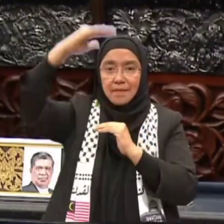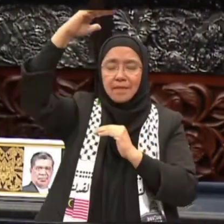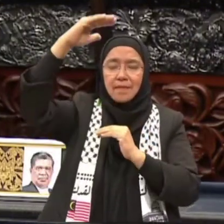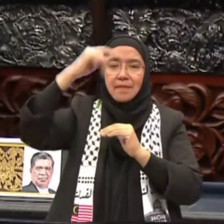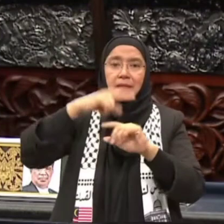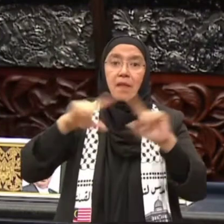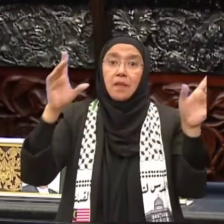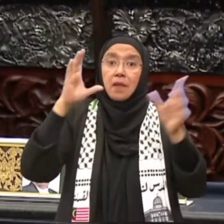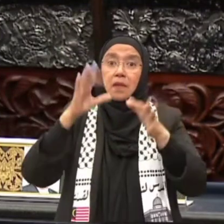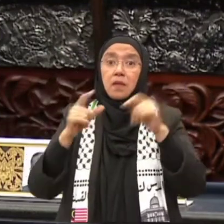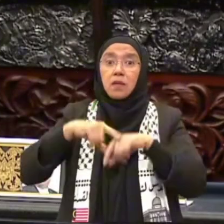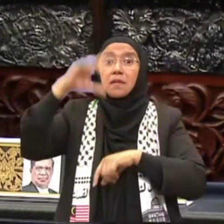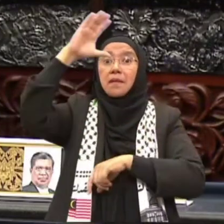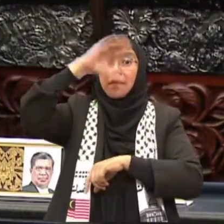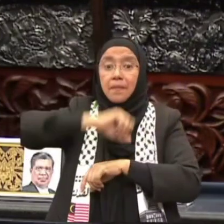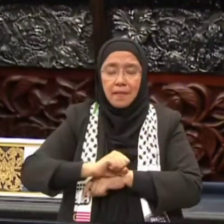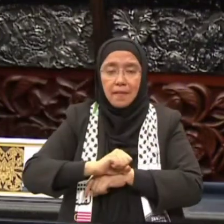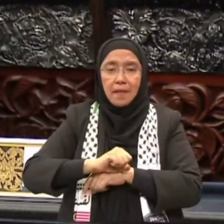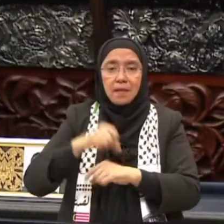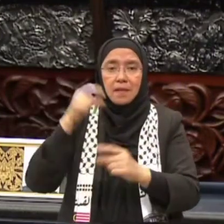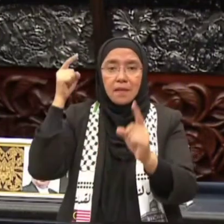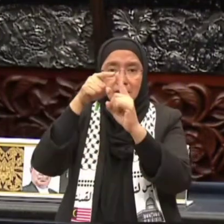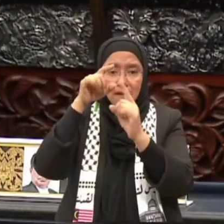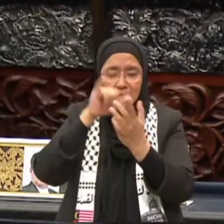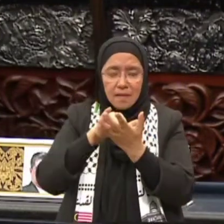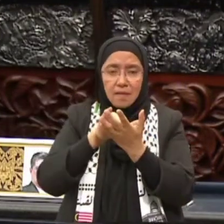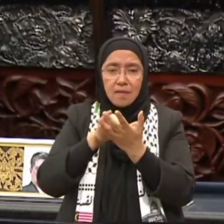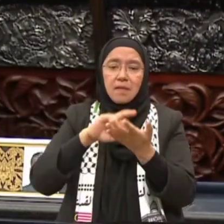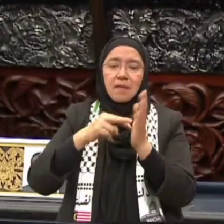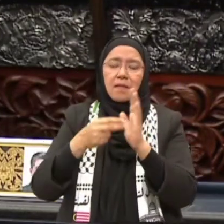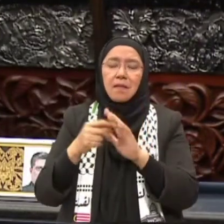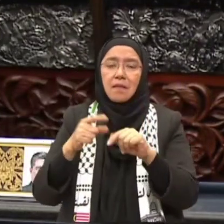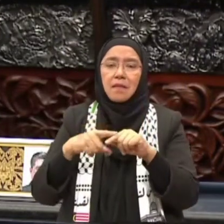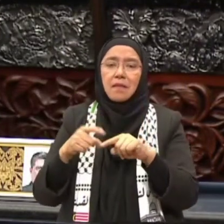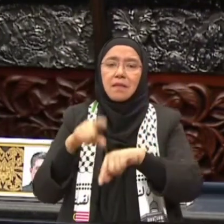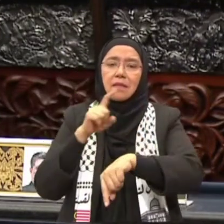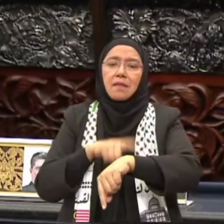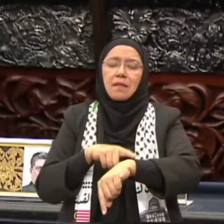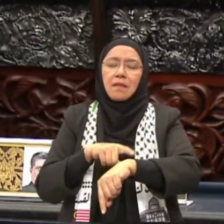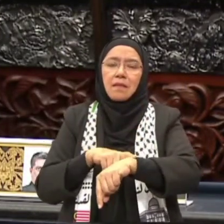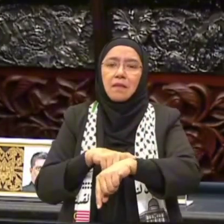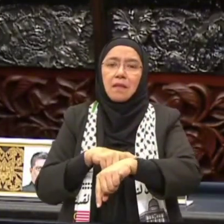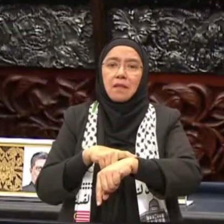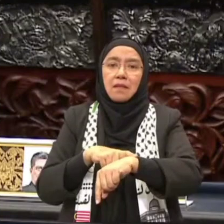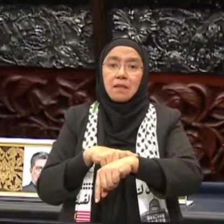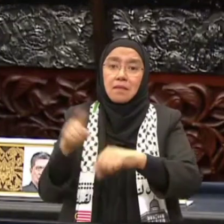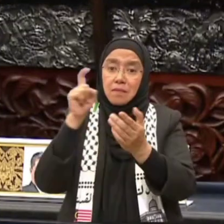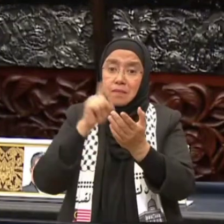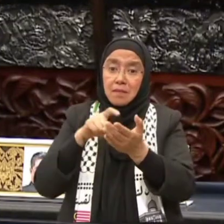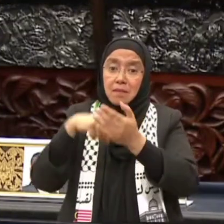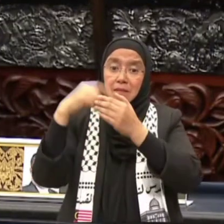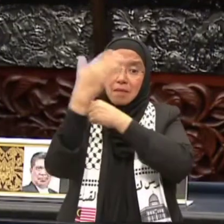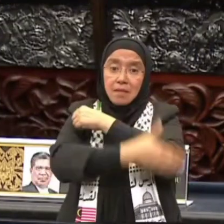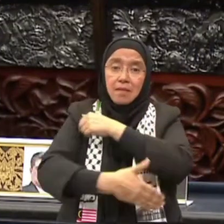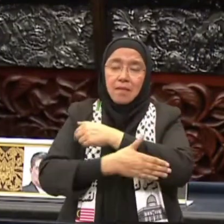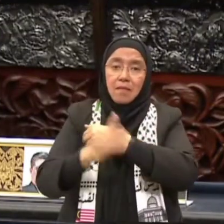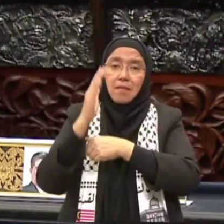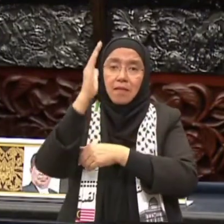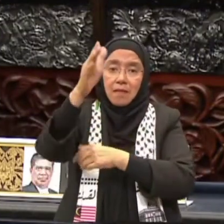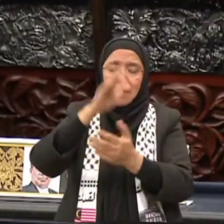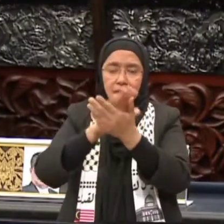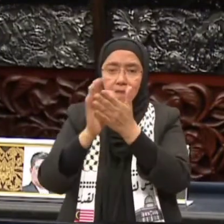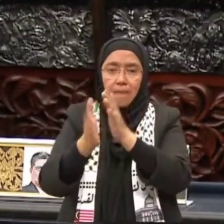masa untuk kita kurangkan hutang negara itu akan jadi lebih panjang dan akan lagi susah. Sebab itu kita